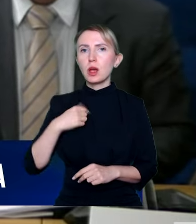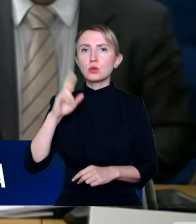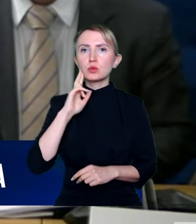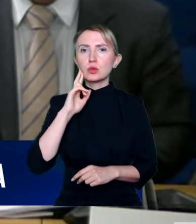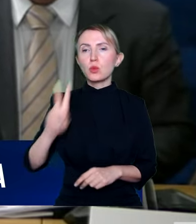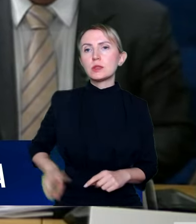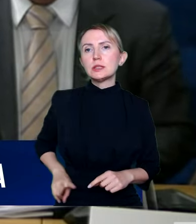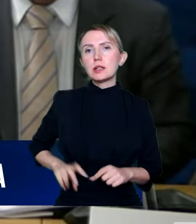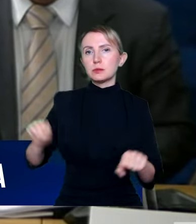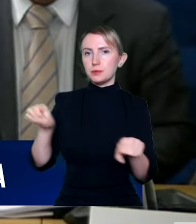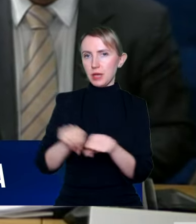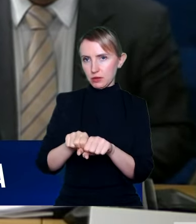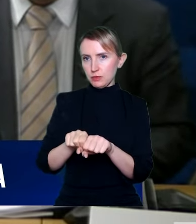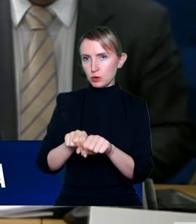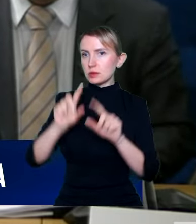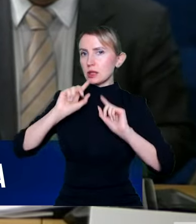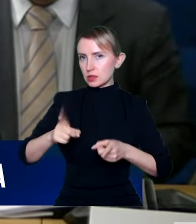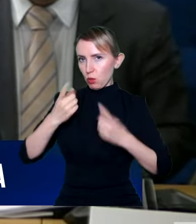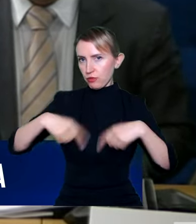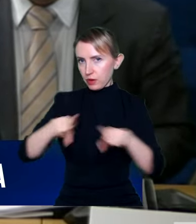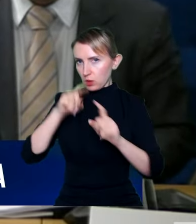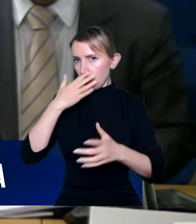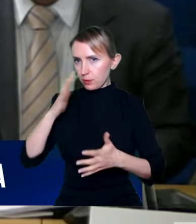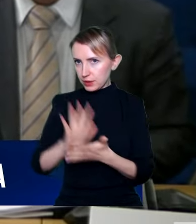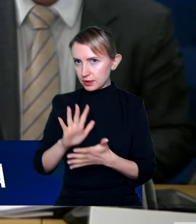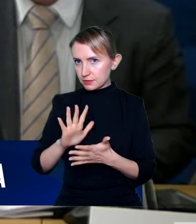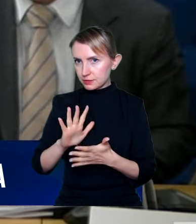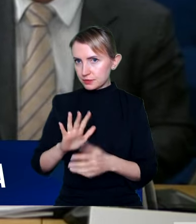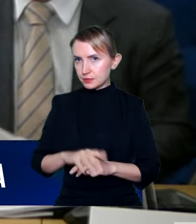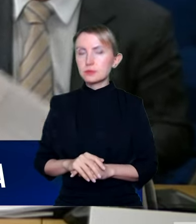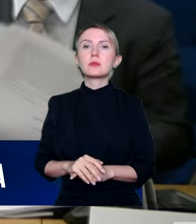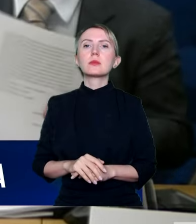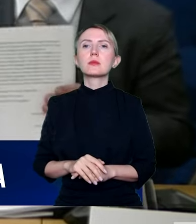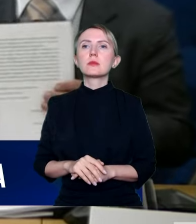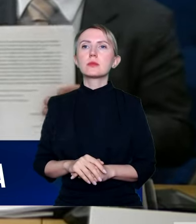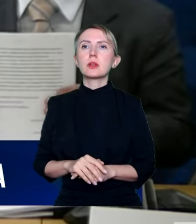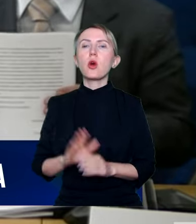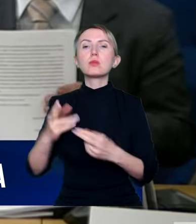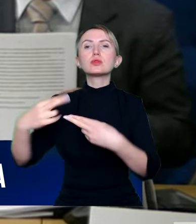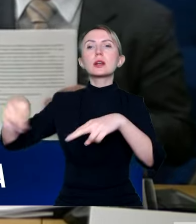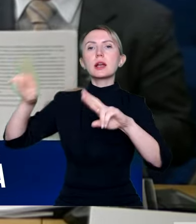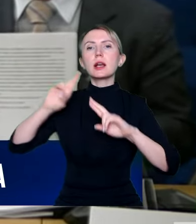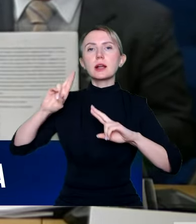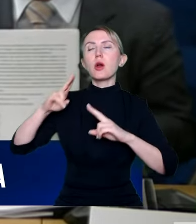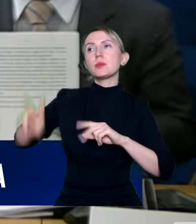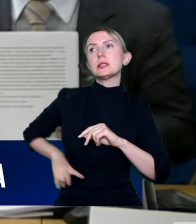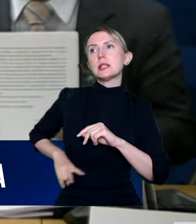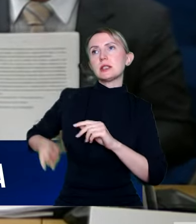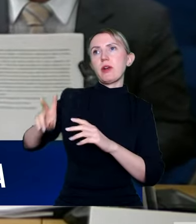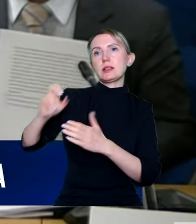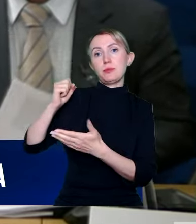Ministerstwo Sprawiedliwości tak zlecało wykonanie opinii. Zwrócić się o przekazanie do Ministerstwa